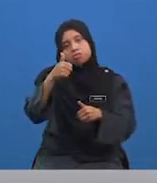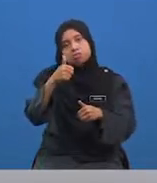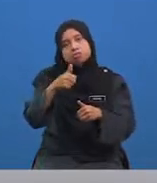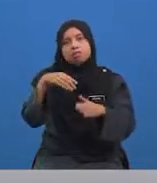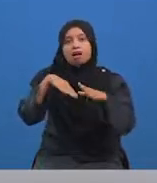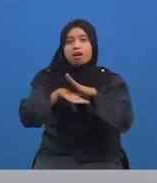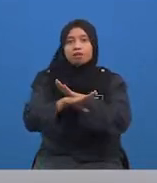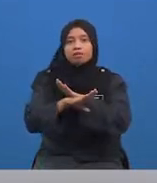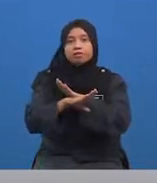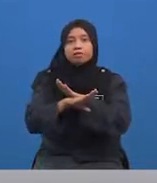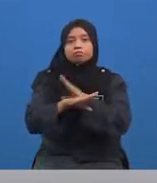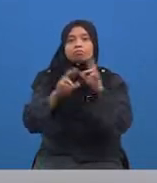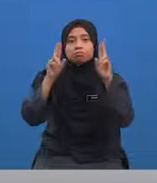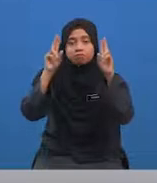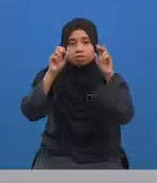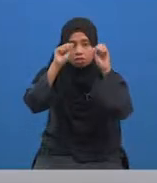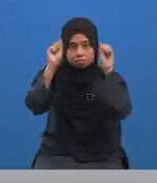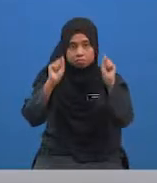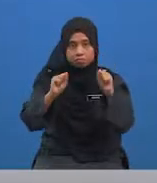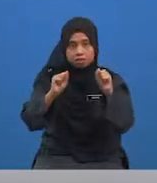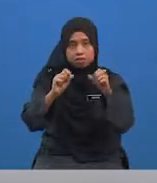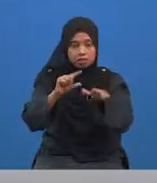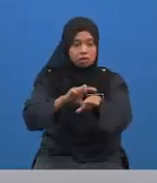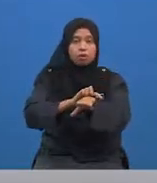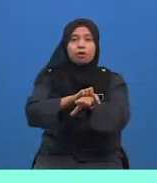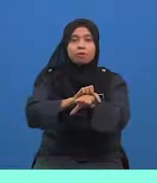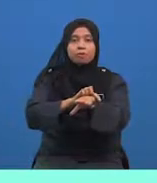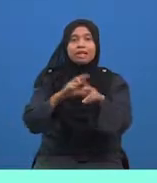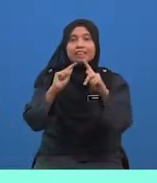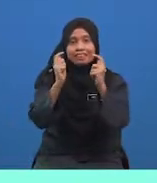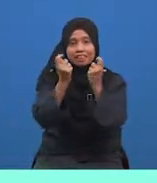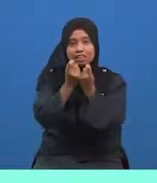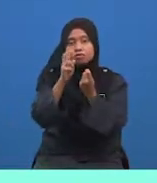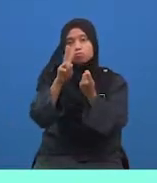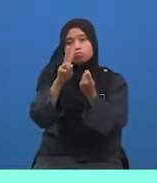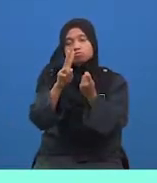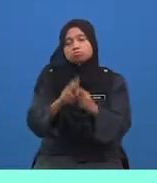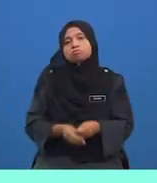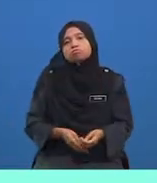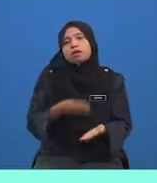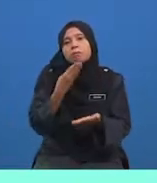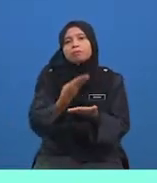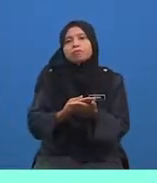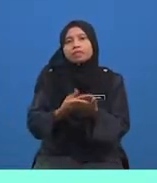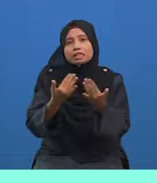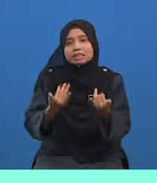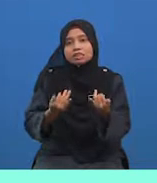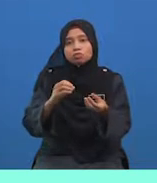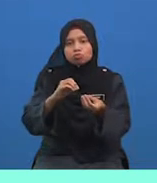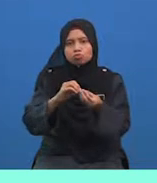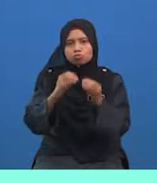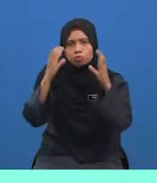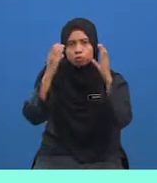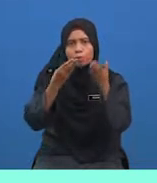di dalam subjek geografi tingkatan 2. Baiklah, cikgu memberi masa